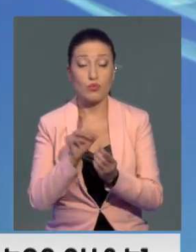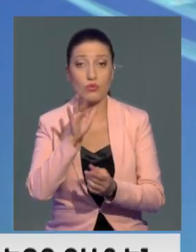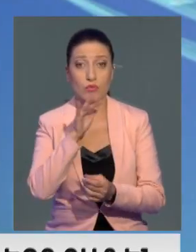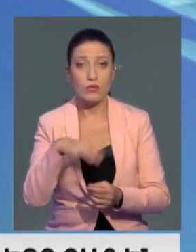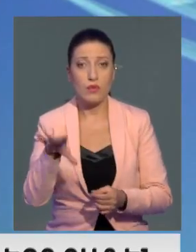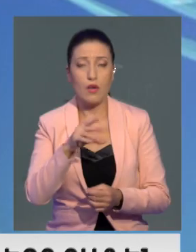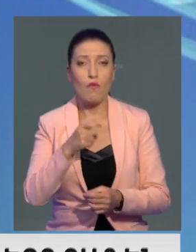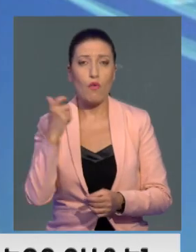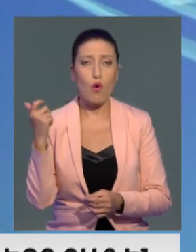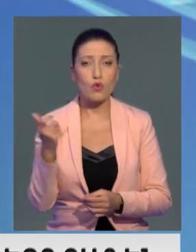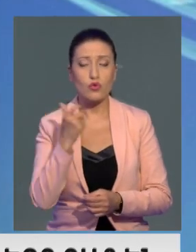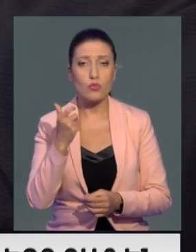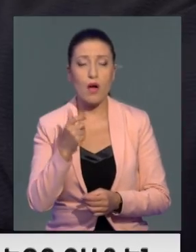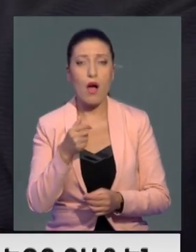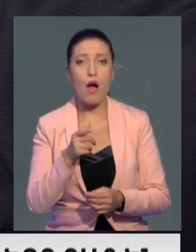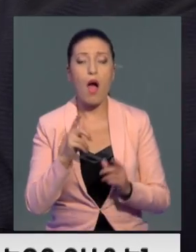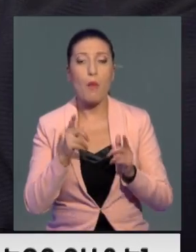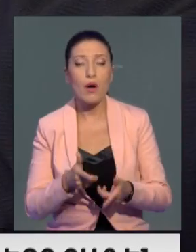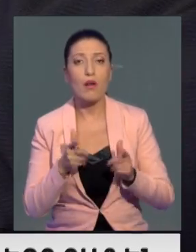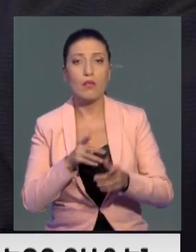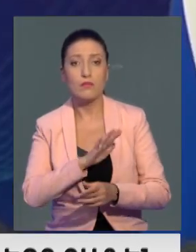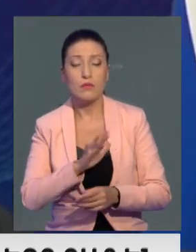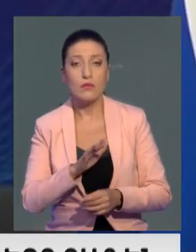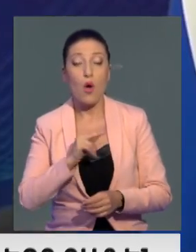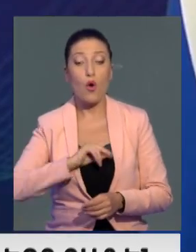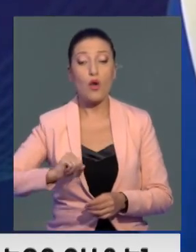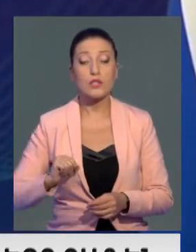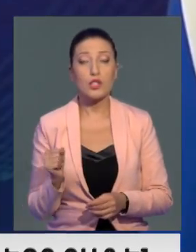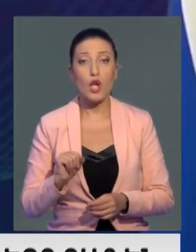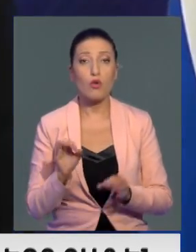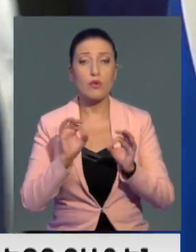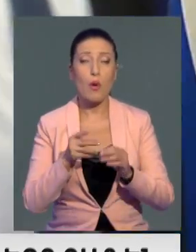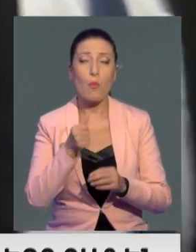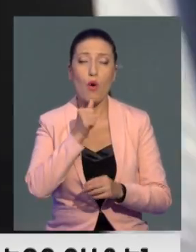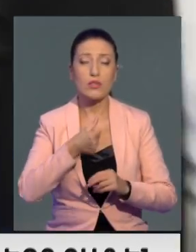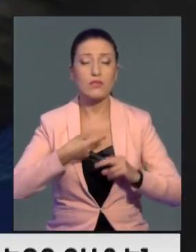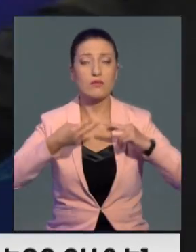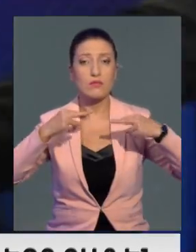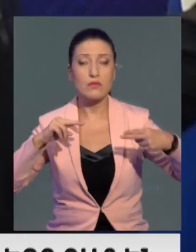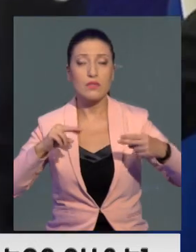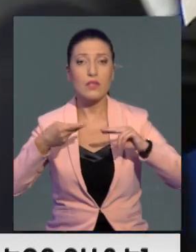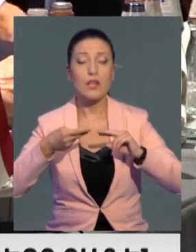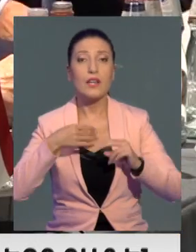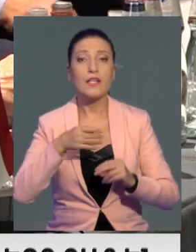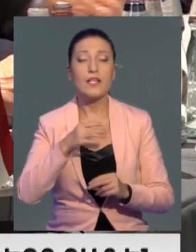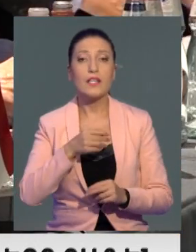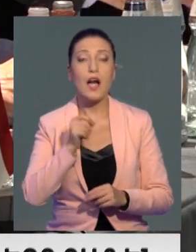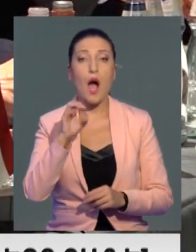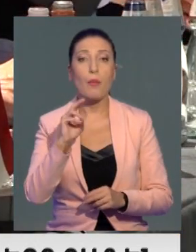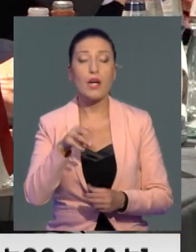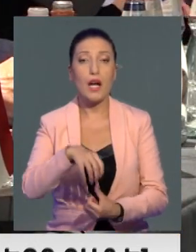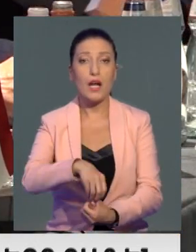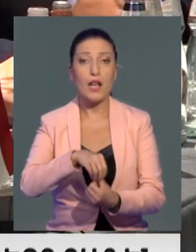են հավաքական կոնսենսուսով։ Այնուհետև գործընկերոջ ասածը փորձեց վերաձևակերպել ՀԱՊԿ գլխավոր քարտուղարի պաշտոնակատար